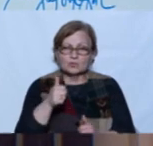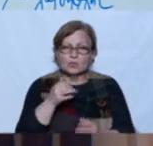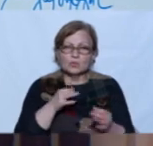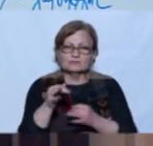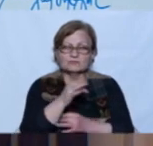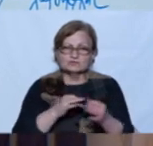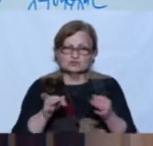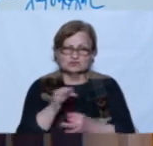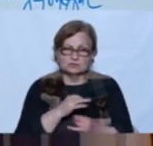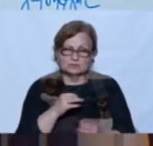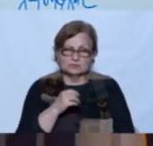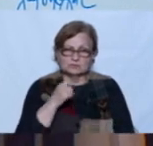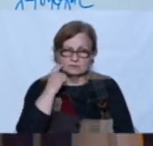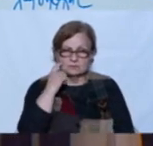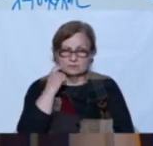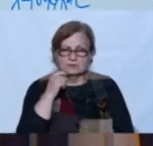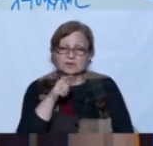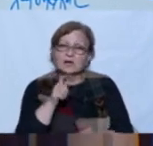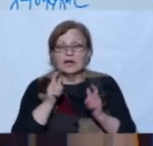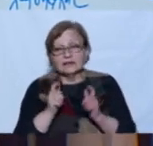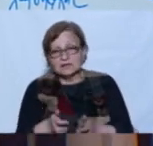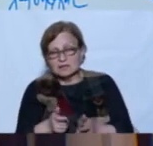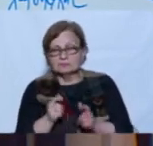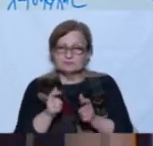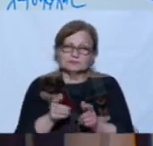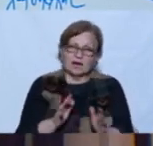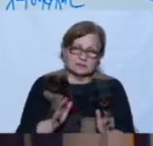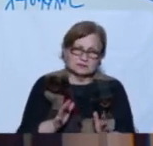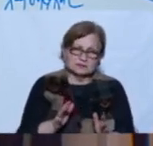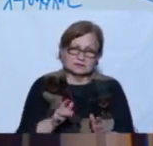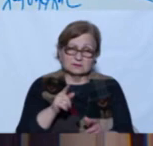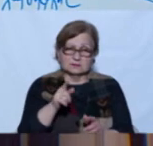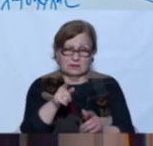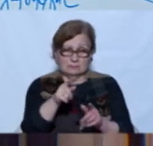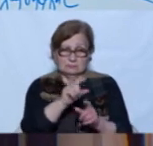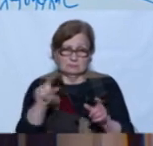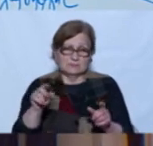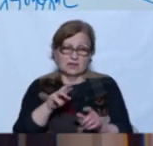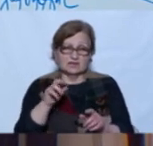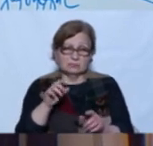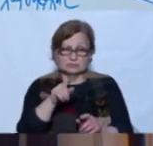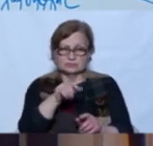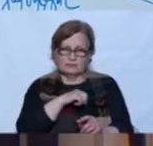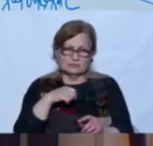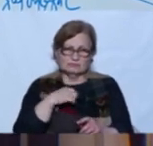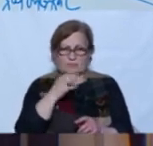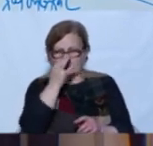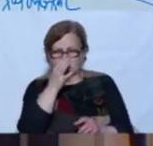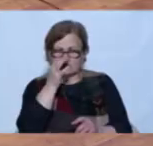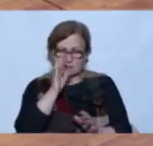მსჯელობა? იმის მიხედვით, ეთანხმებით თუ არეთანხმებით მოცემულ დებულებას, თვალსაზრისს,